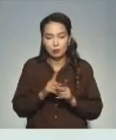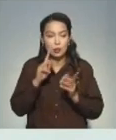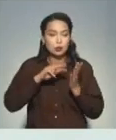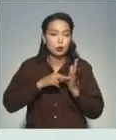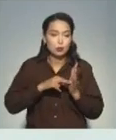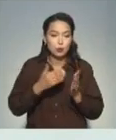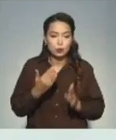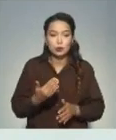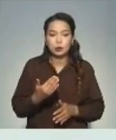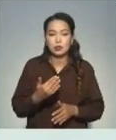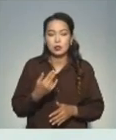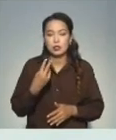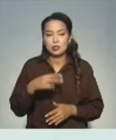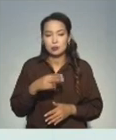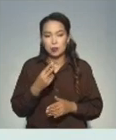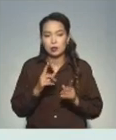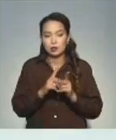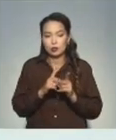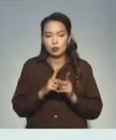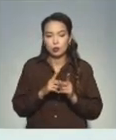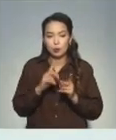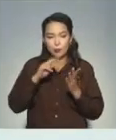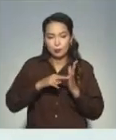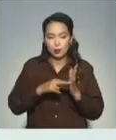жоспарланған 20 үйді жөндеуіміз керек тұғын, модернизация дейміз ғой.